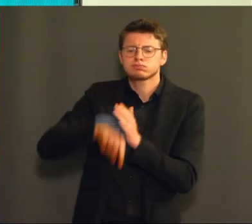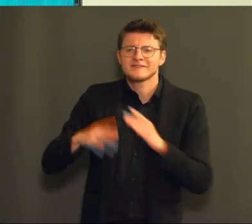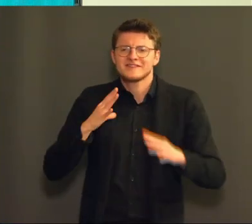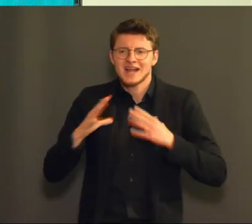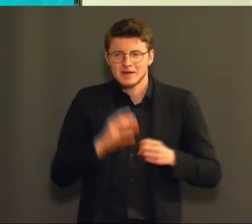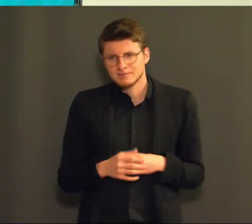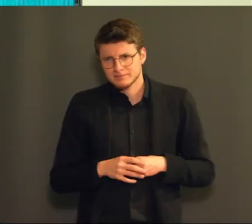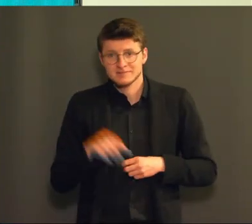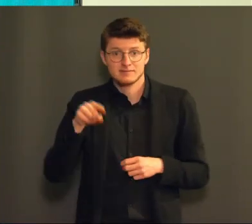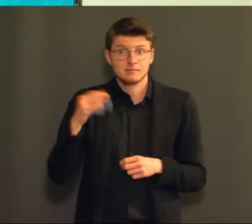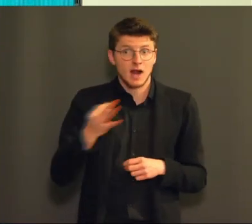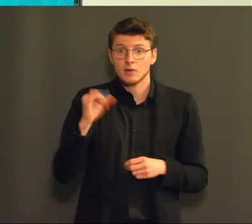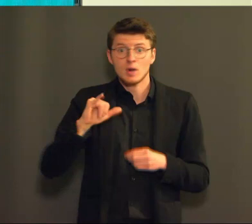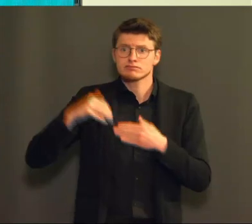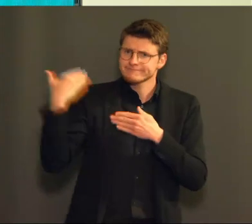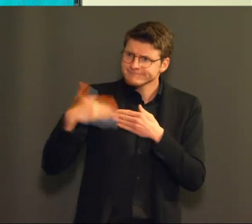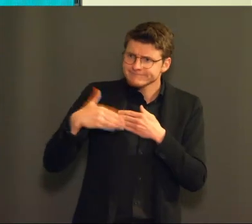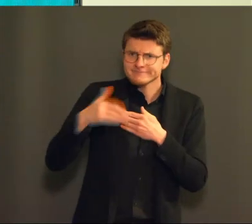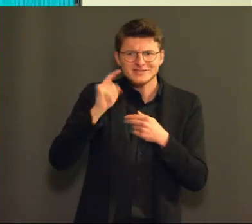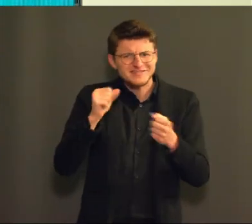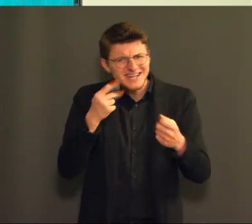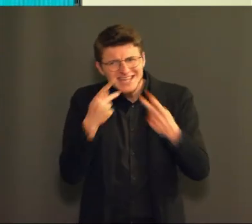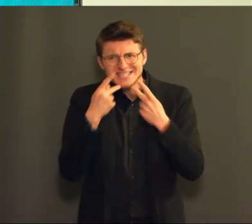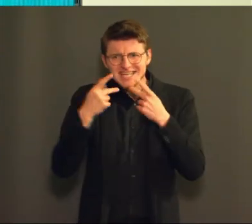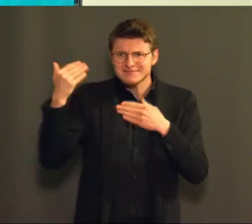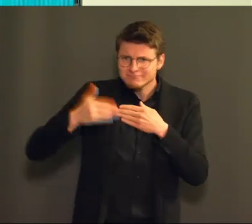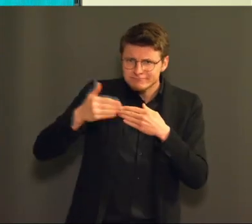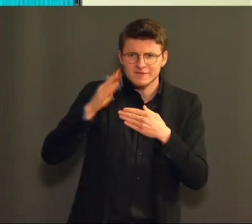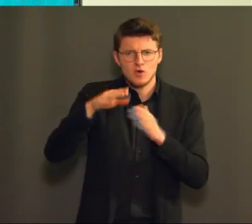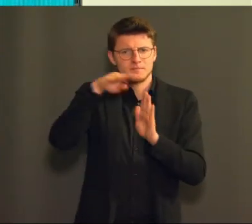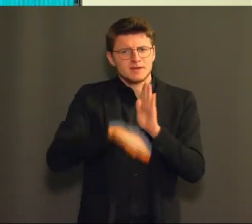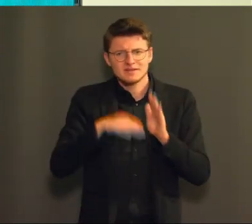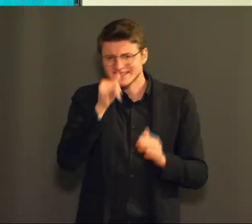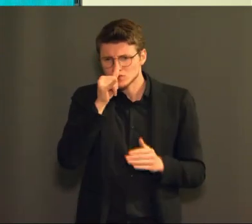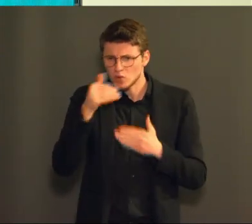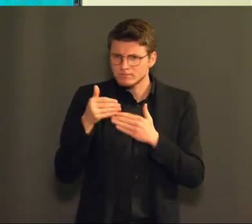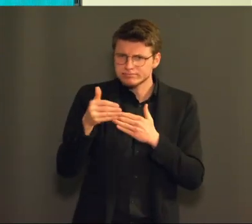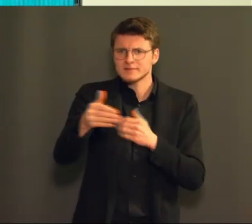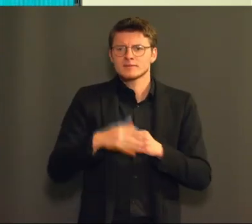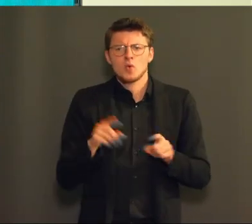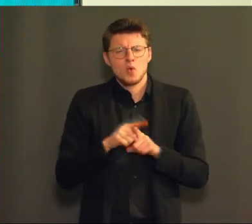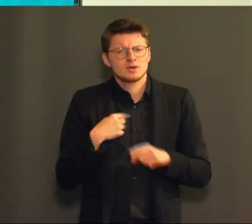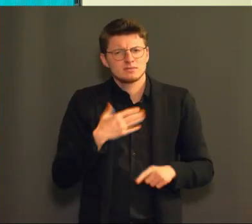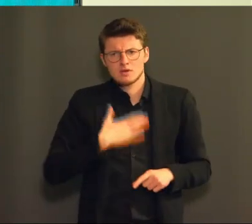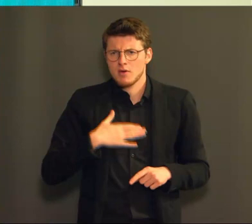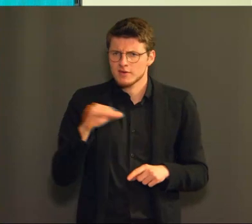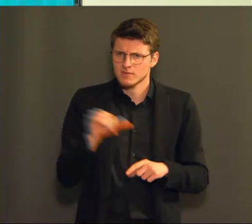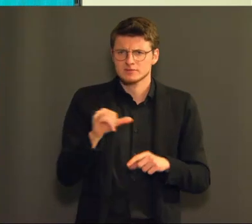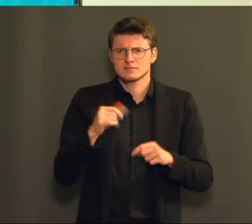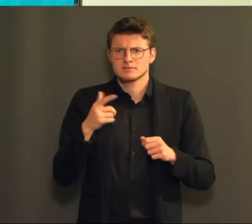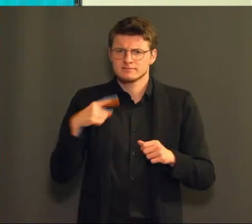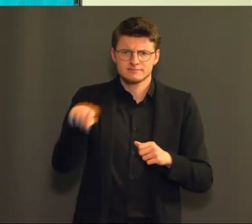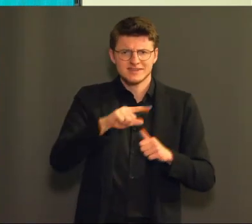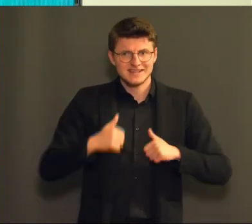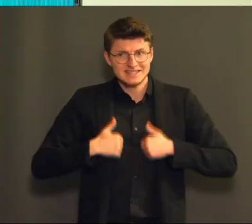testen is daarbij één hulpmiddel om die risico's te verlagen. Ik wens uitdrukkelijk de belangrijke inspanningen te onderstrepen